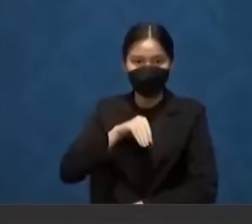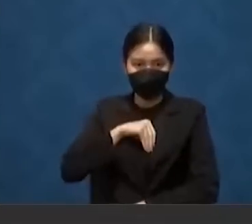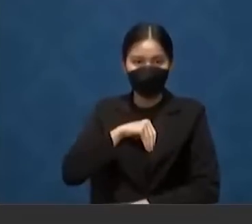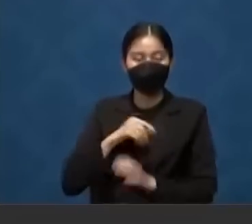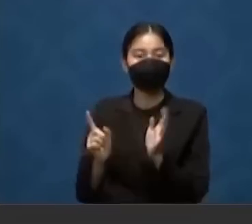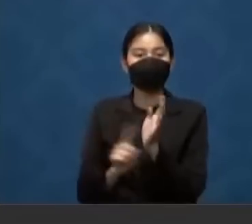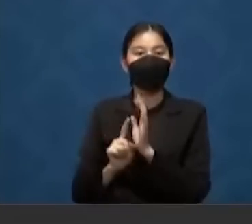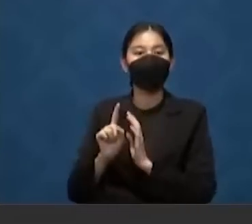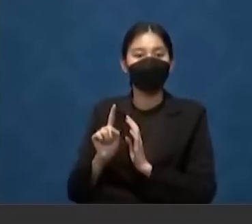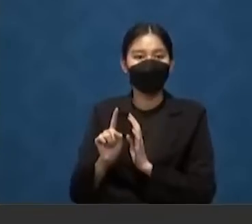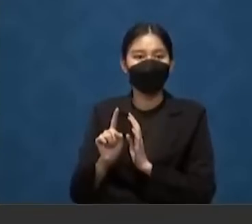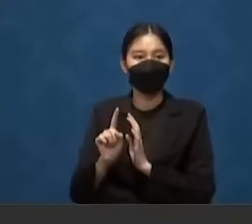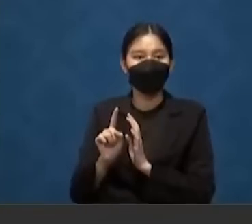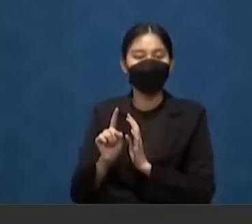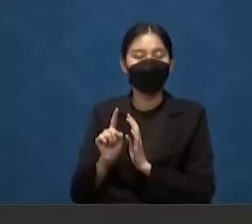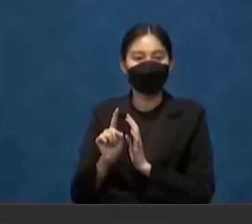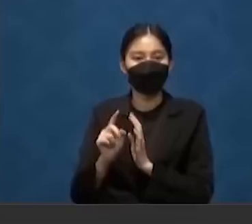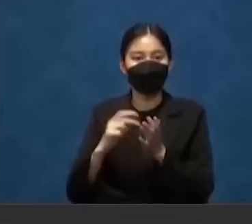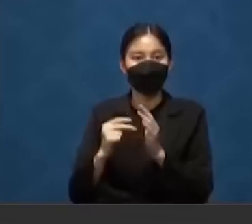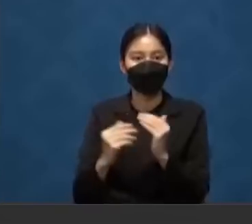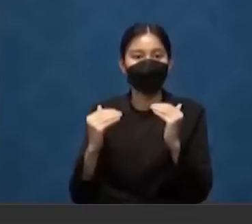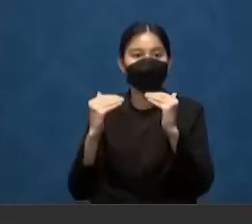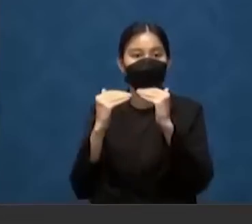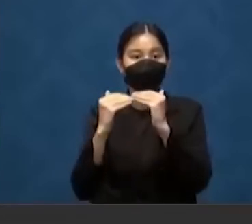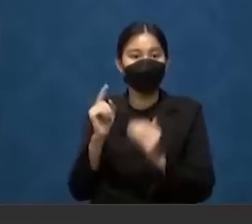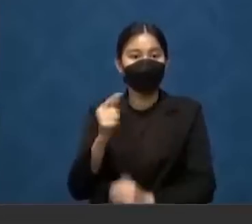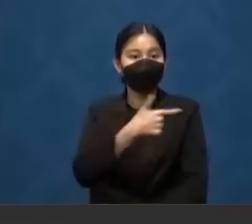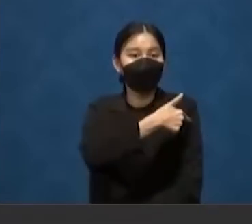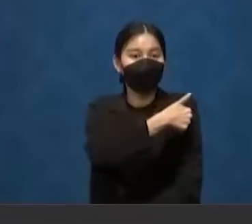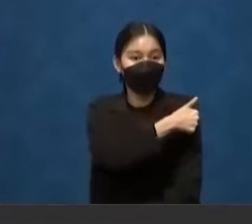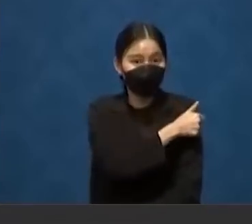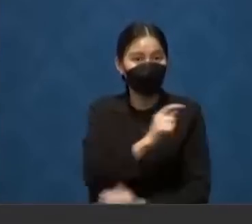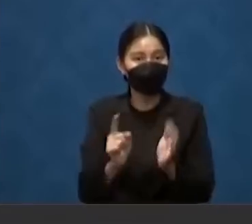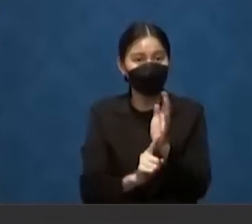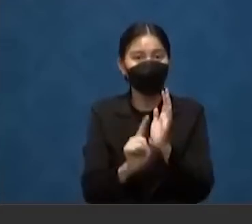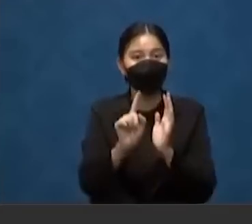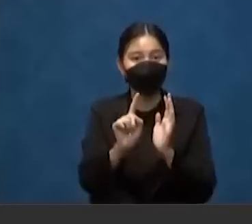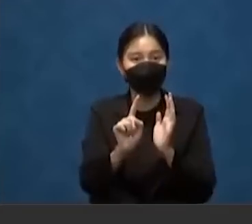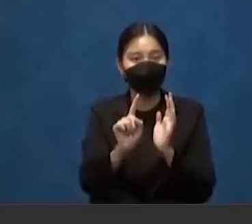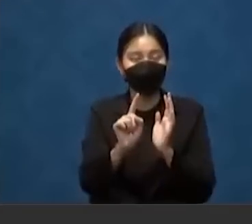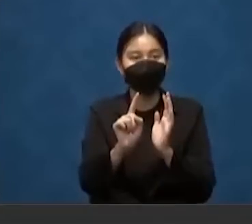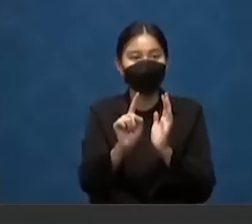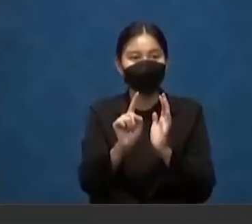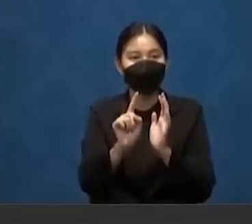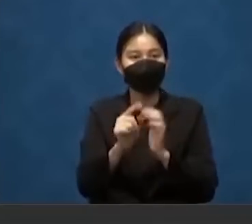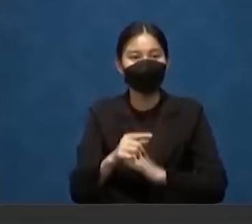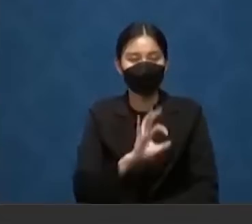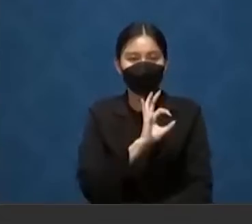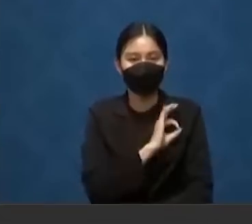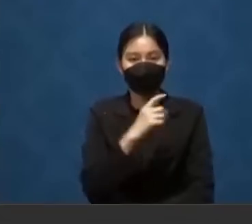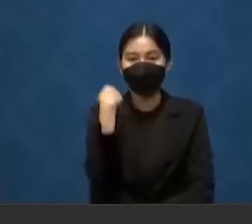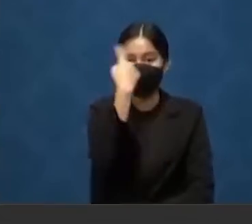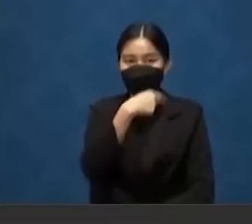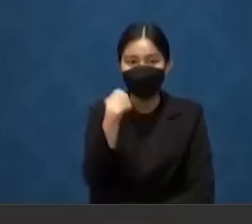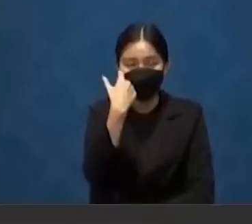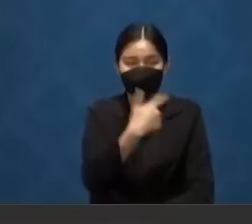เที่ยวเท่ากับชดวัคซีน 1 เข็มดันั้นสมาชิท่ใดที่ฉีดวัซีนช